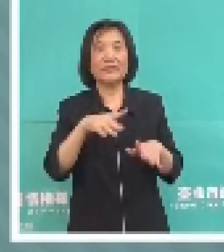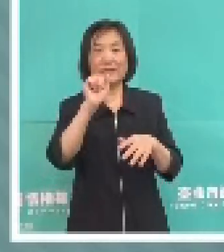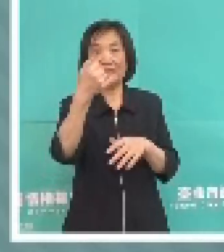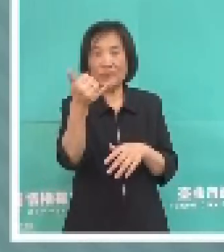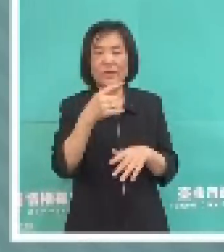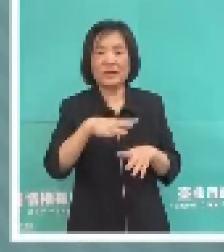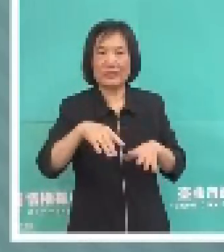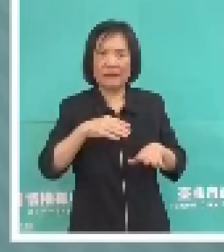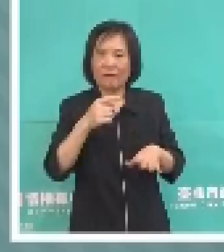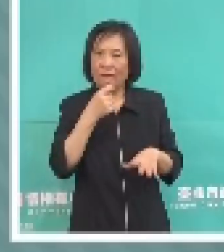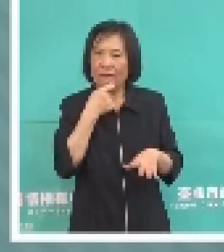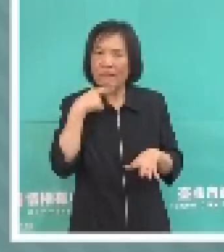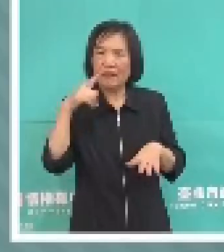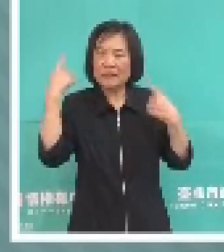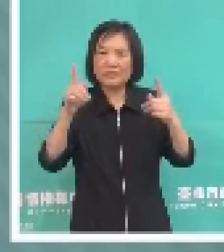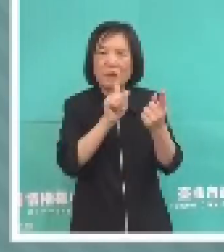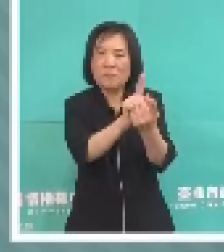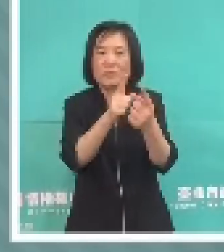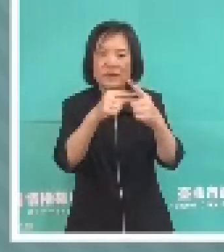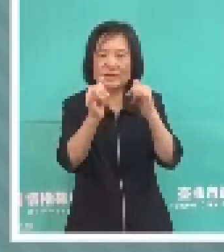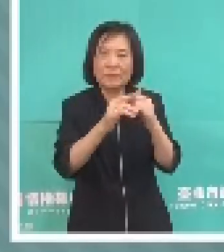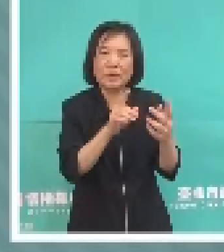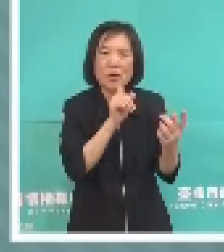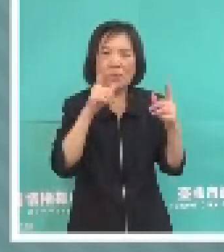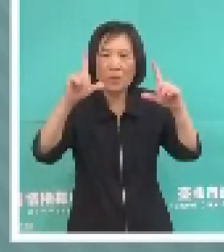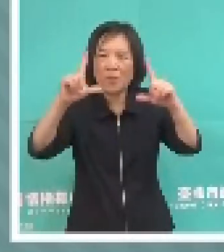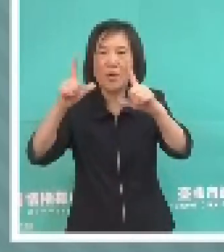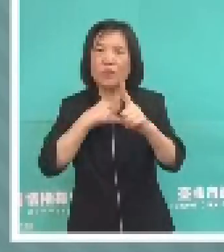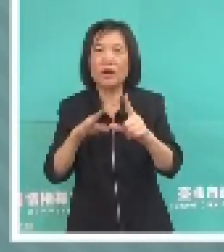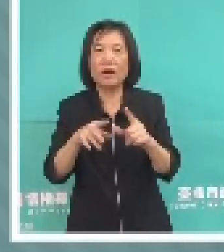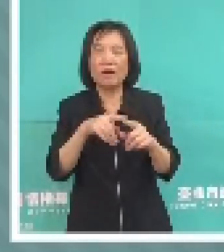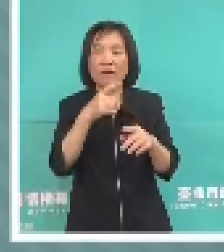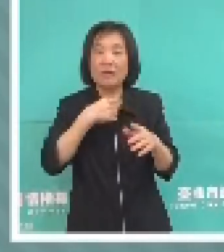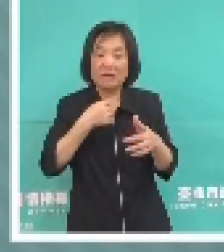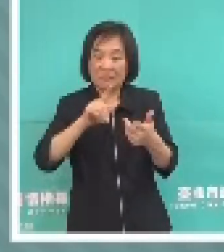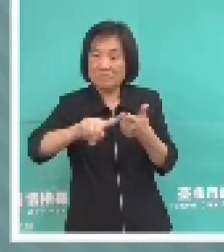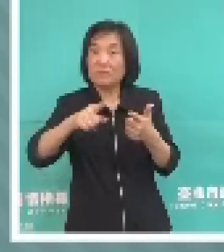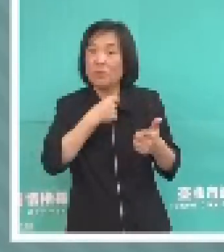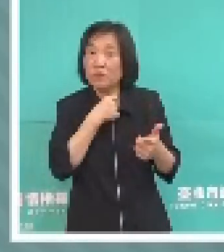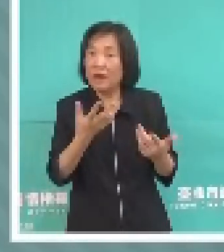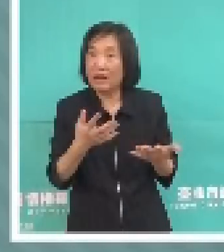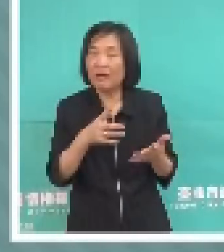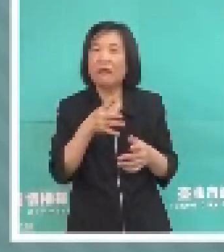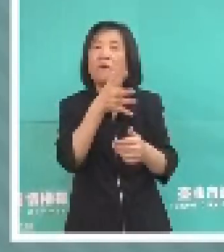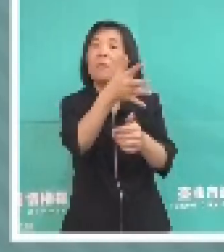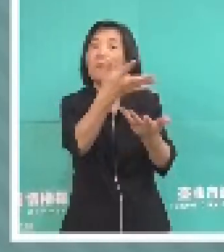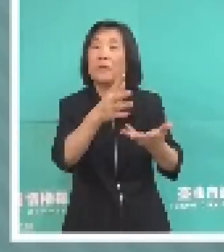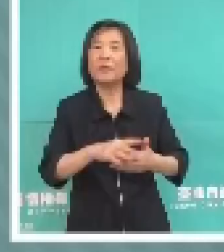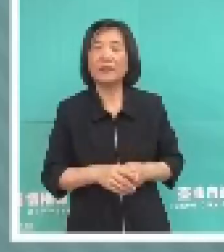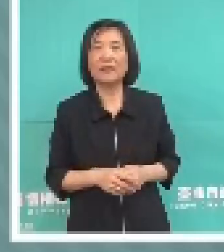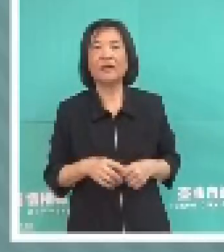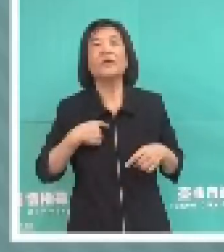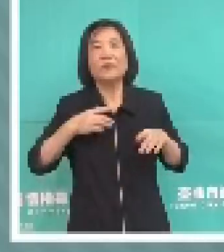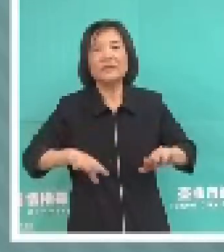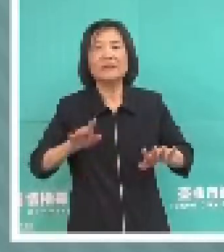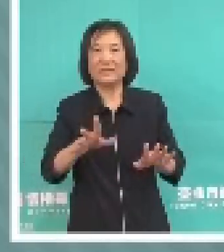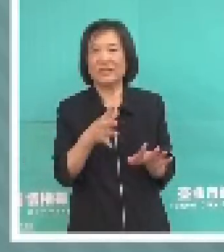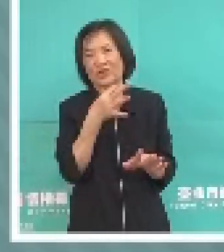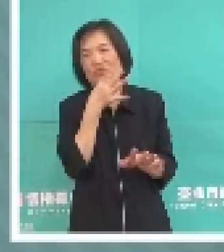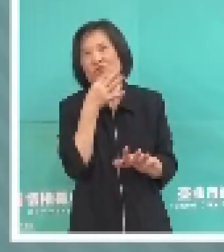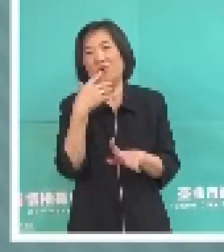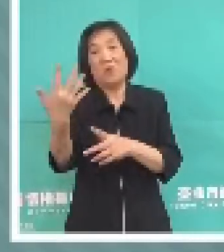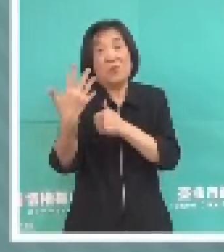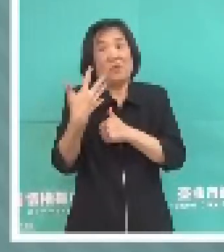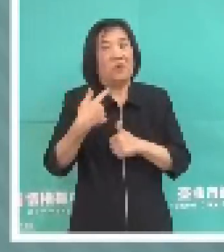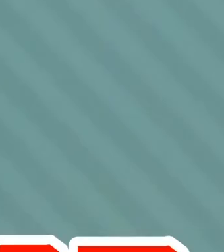二类优先疫苗施打的顺序，请问市长怎么看？ 像这种题目哦，我也知道这是危险的题目，你